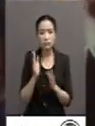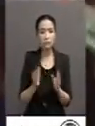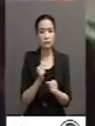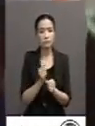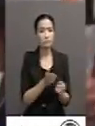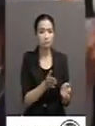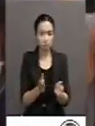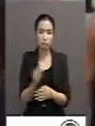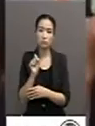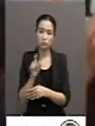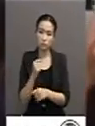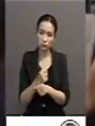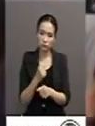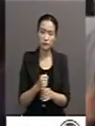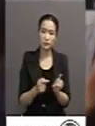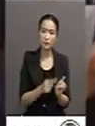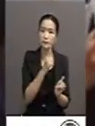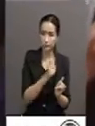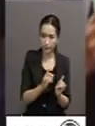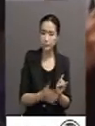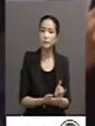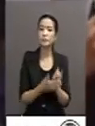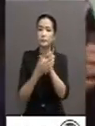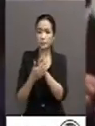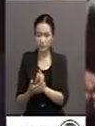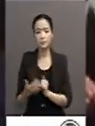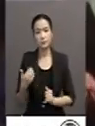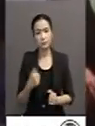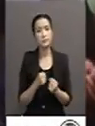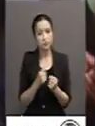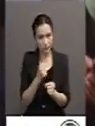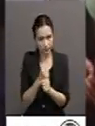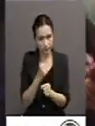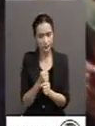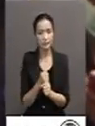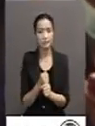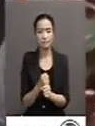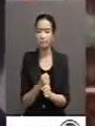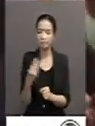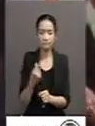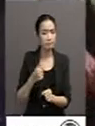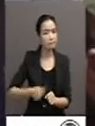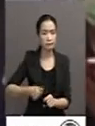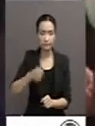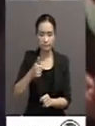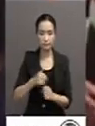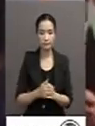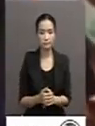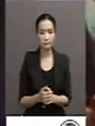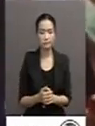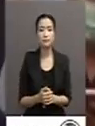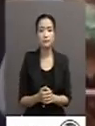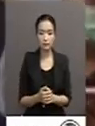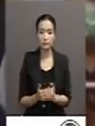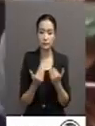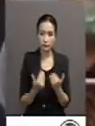างเร่งไม้เร่งมือเพื่อนำร่างของผู้สูญหายทั้ง2รายออกมาจากที่ซากอาคารให้เร็วที่สุดค่ะคือล่าสุดนำร่าง